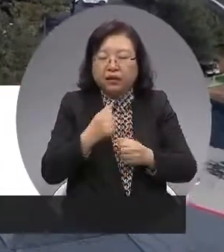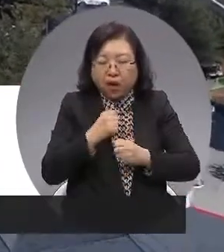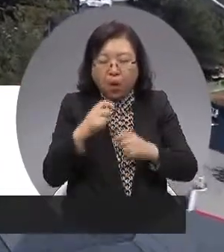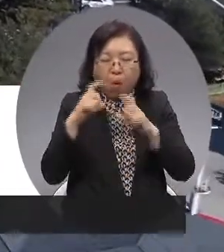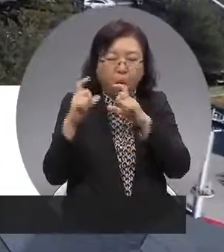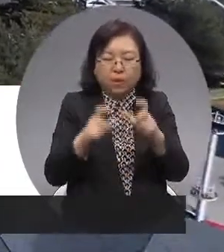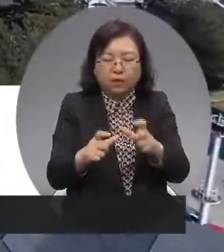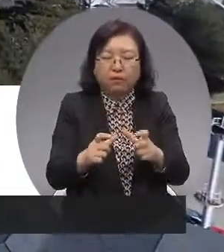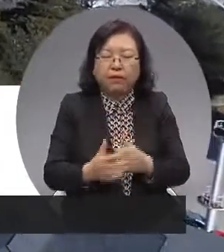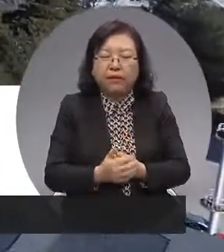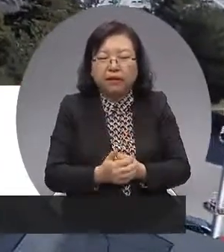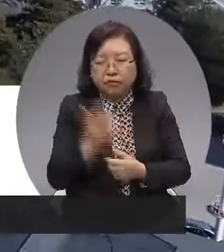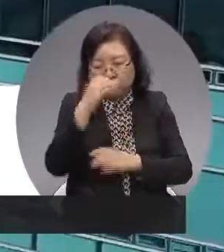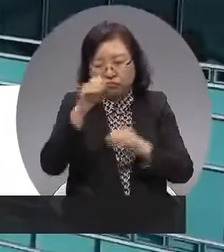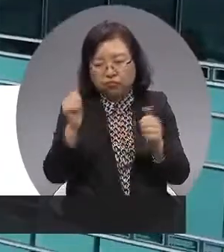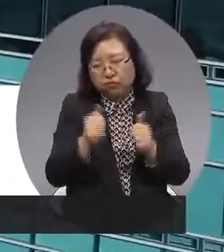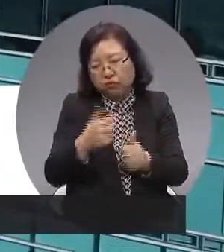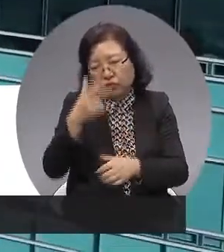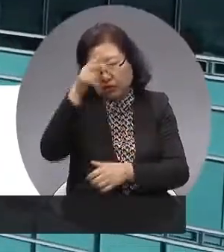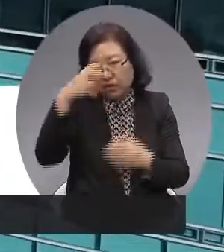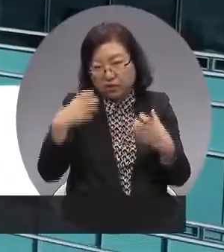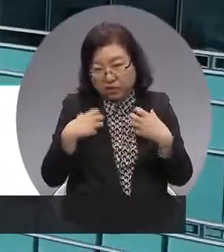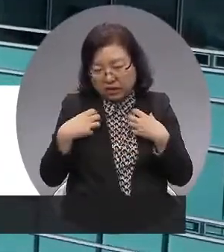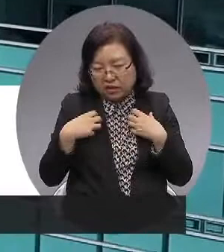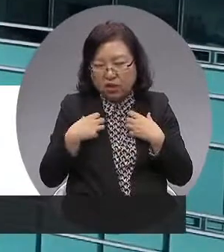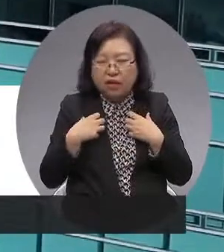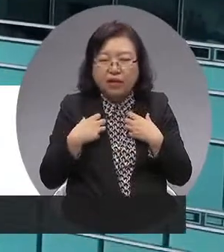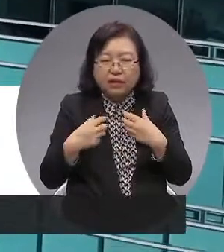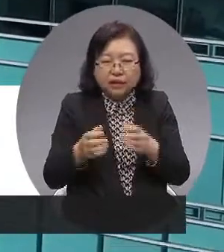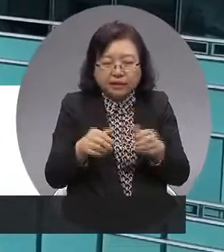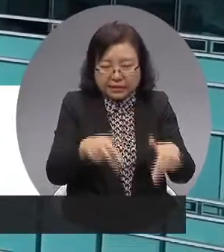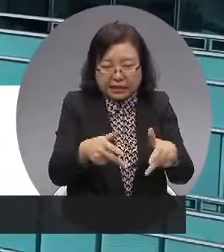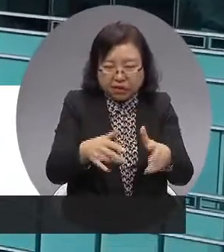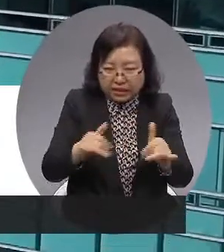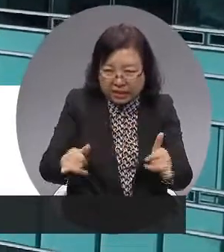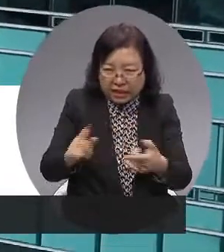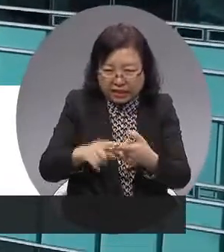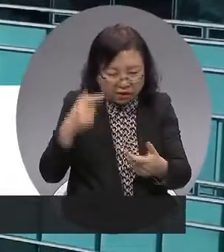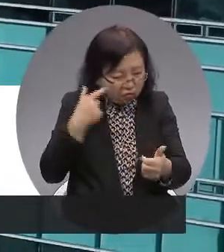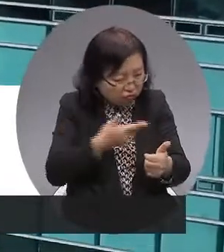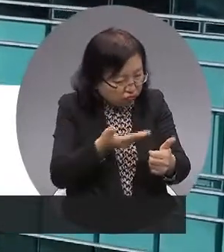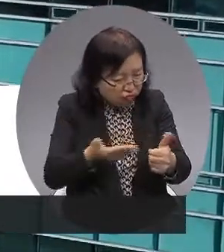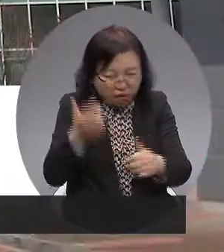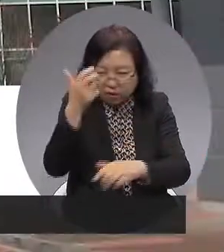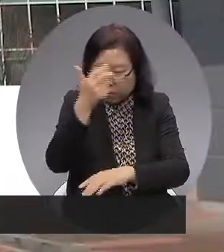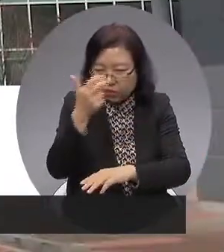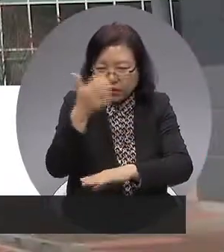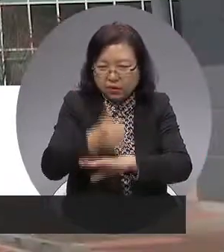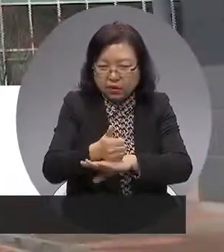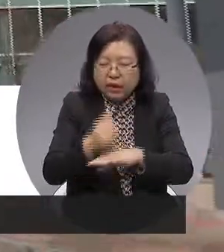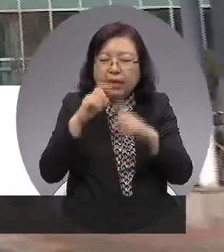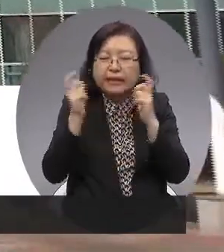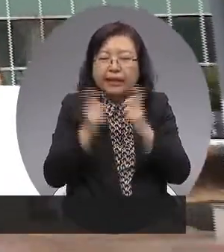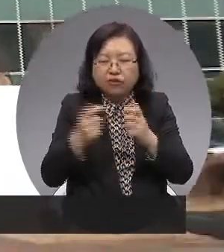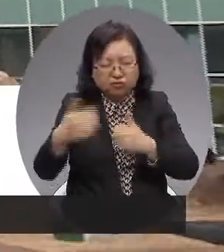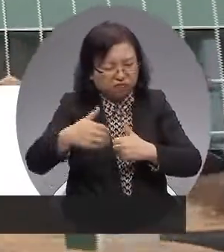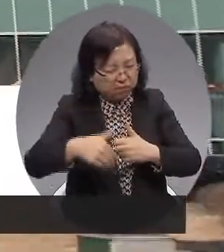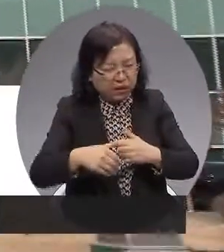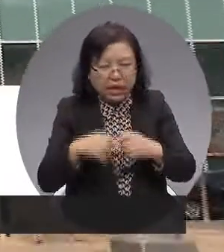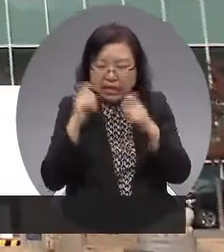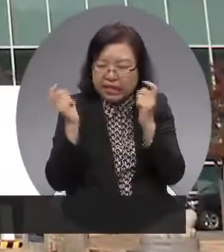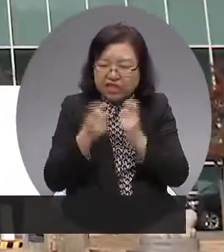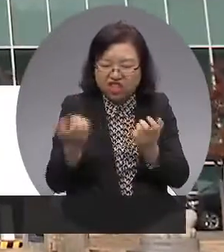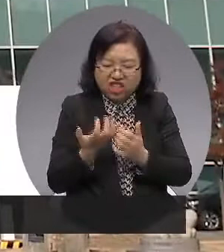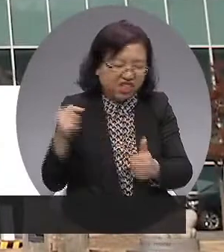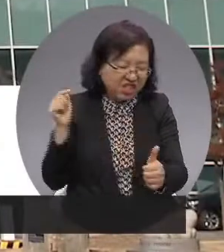받았습니다. 충북경찰청은 부서 직원들을 상대로 진상조사를 한 결과 개인적인 부탁을 하는 등